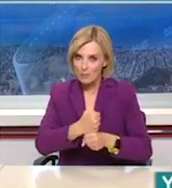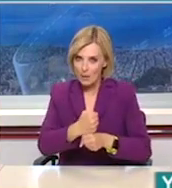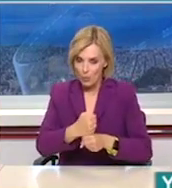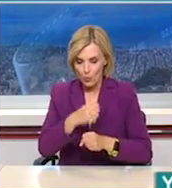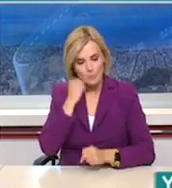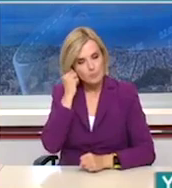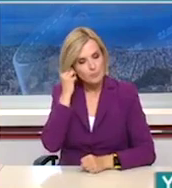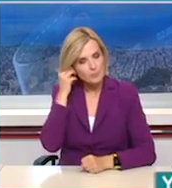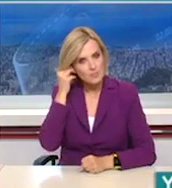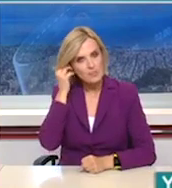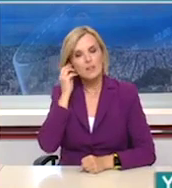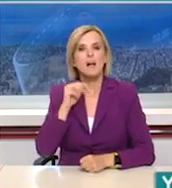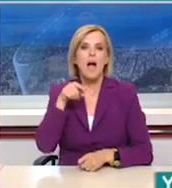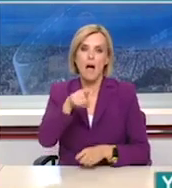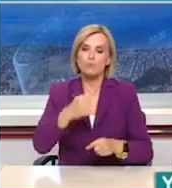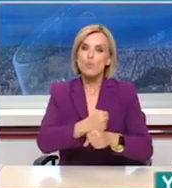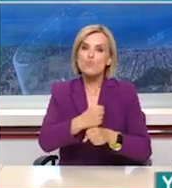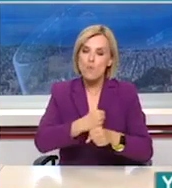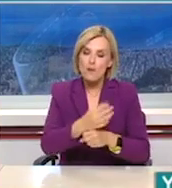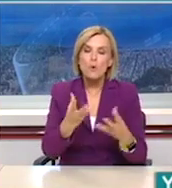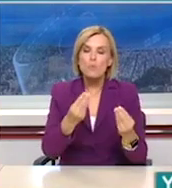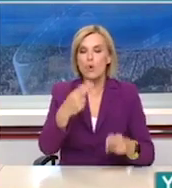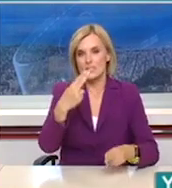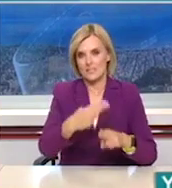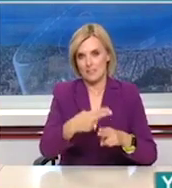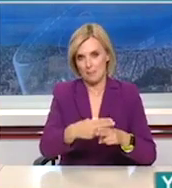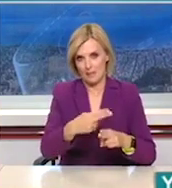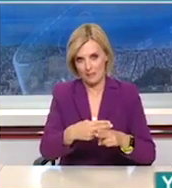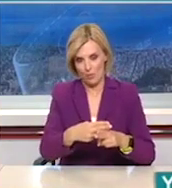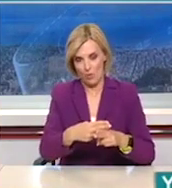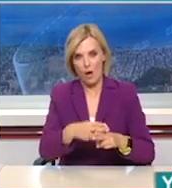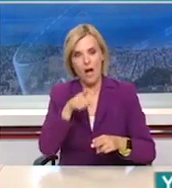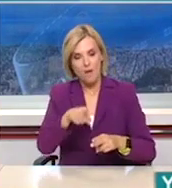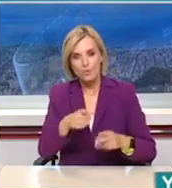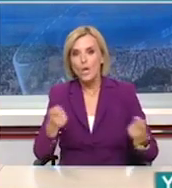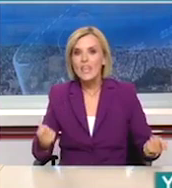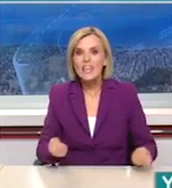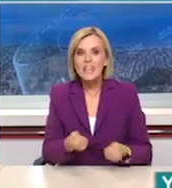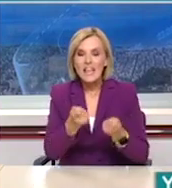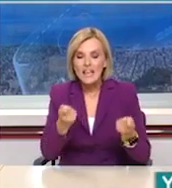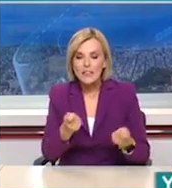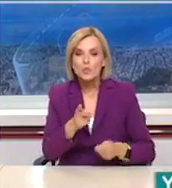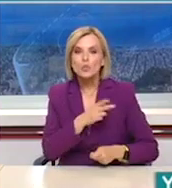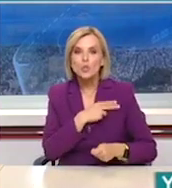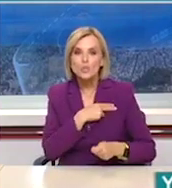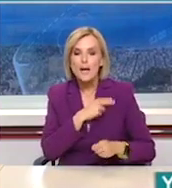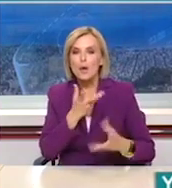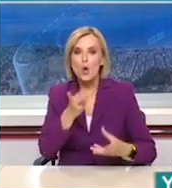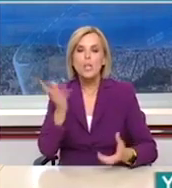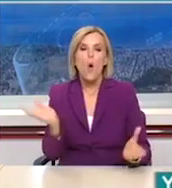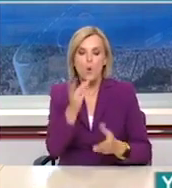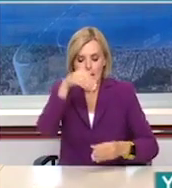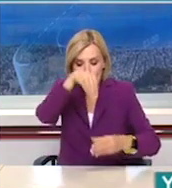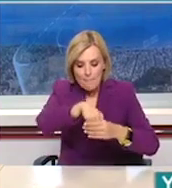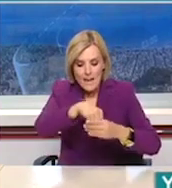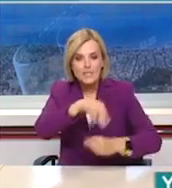φάρμακα. Το σύστημα φάρμακο επαγρύπνησης είναι πάρα πολύ σημαντικό, όπως και και αυτό γίνεται πάρα πολύ καλά στις κλινικές μελέτες. Στην κλινική μελέτη, για παράδειγμα, χάρη